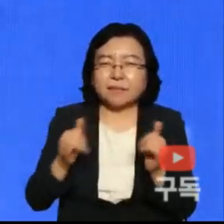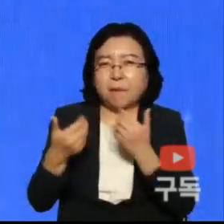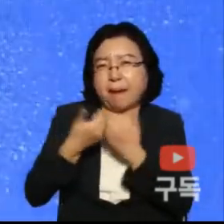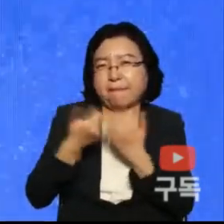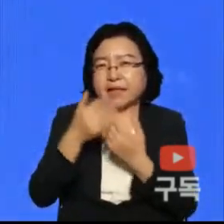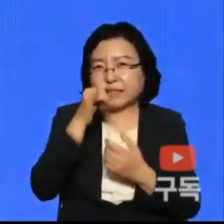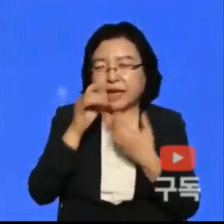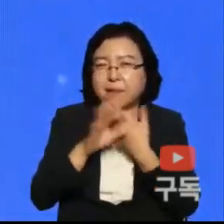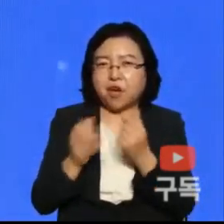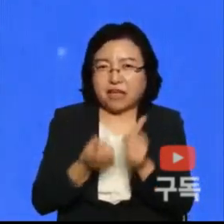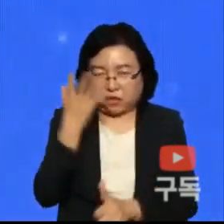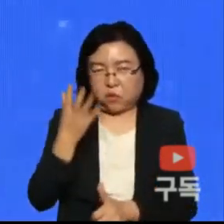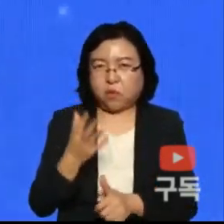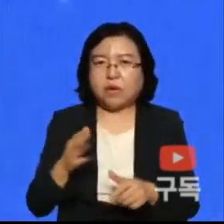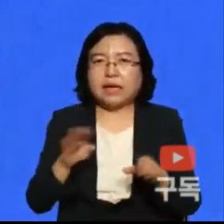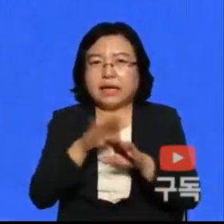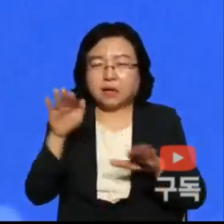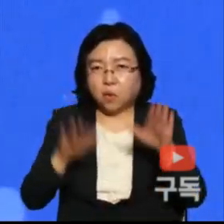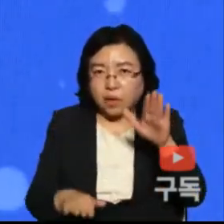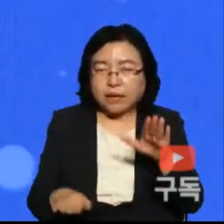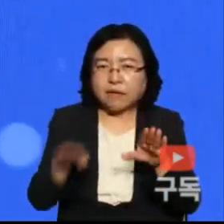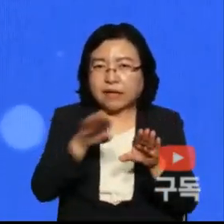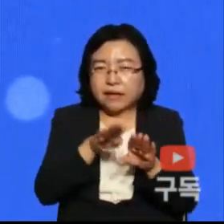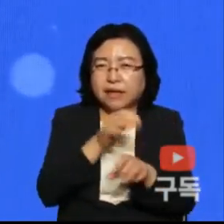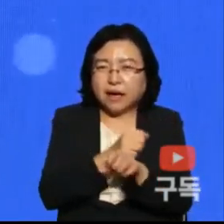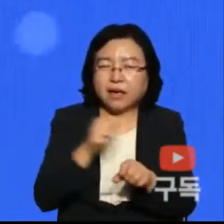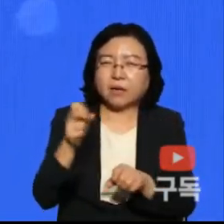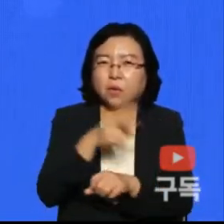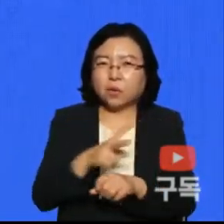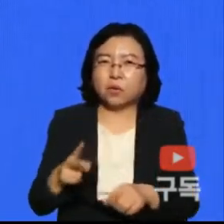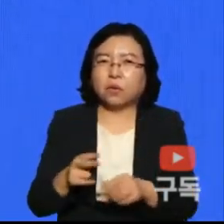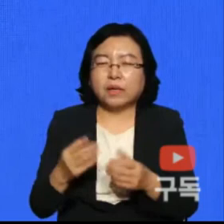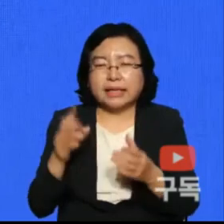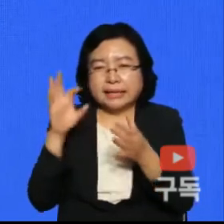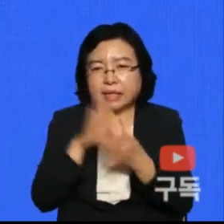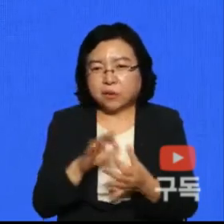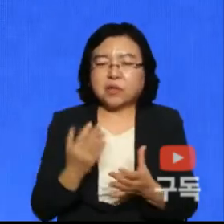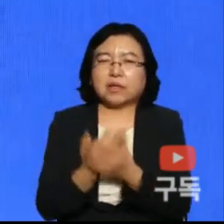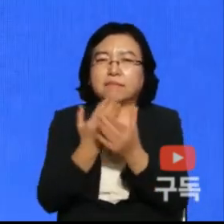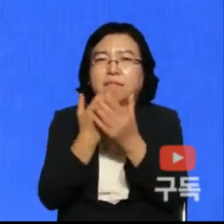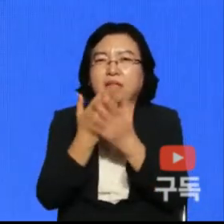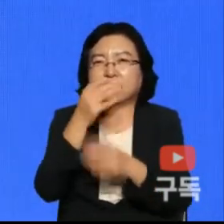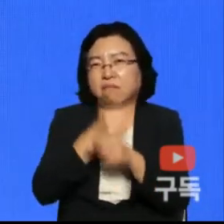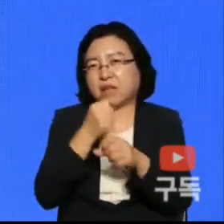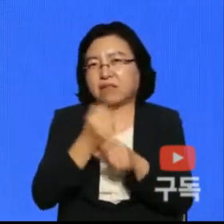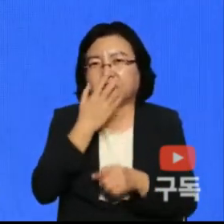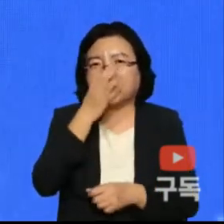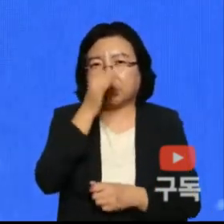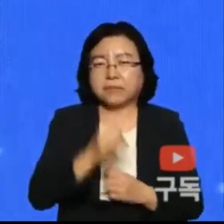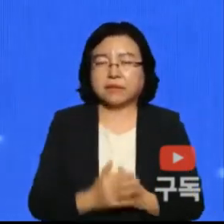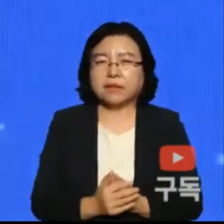불평등 불공정 완화하고 지속 성장 만들어 낼 수 있습니다